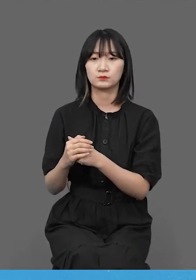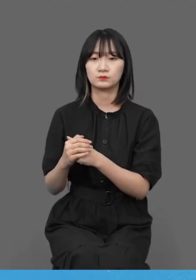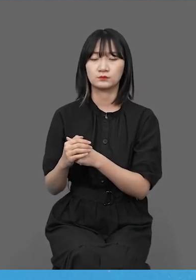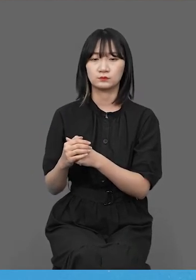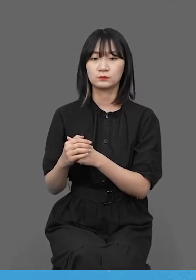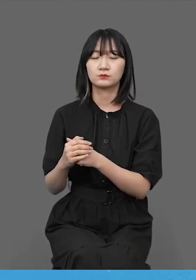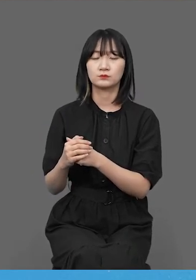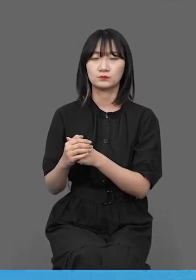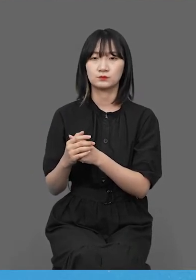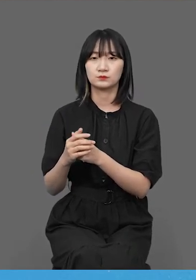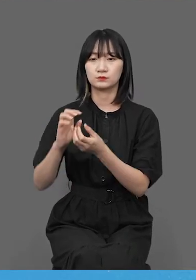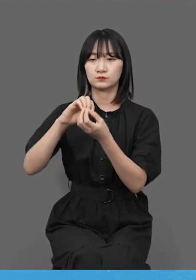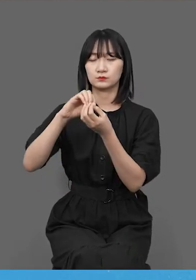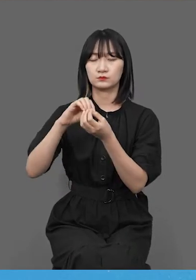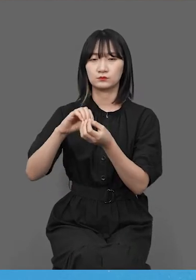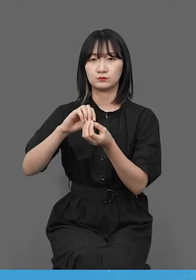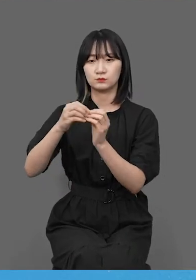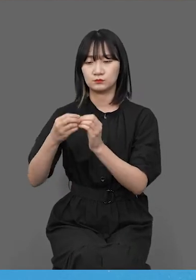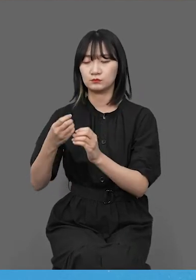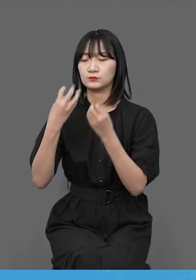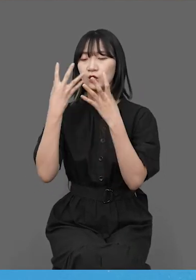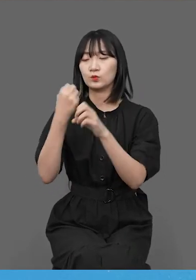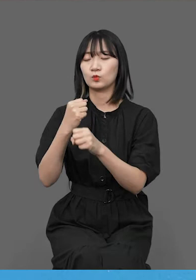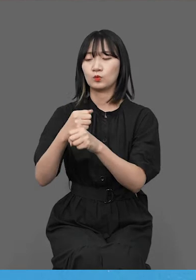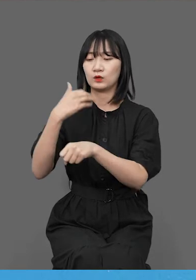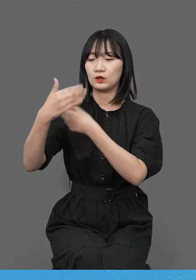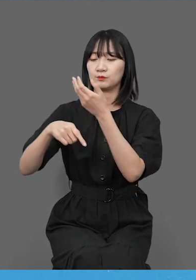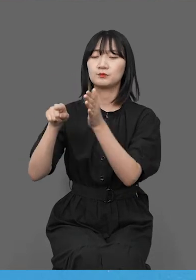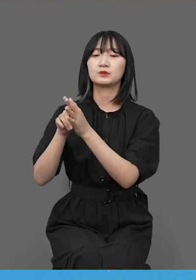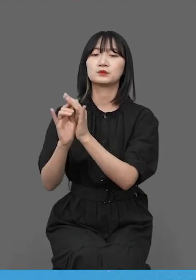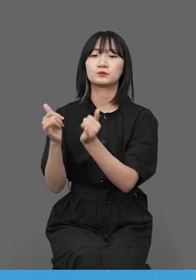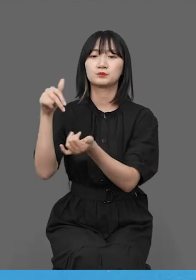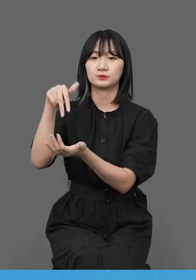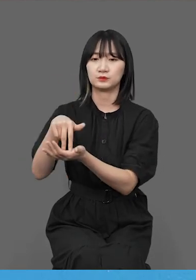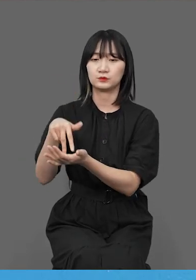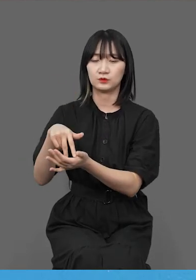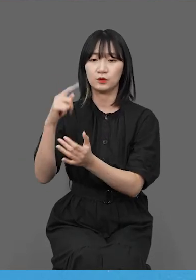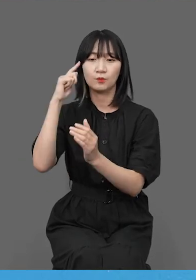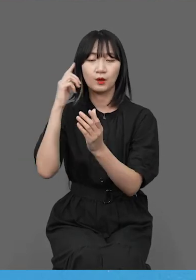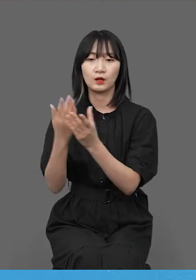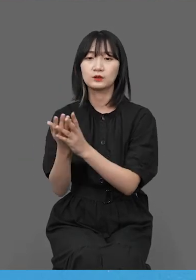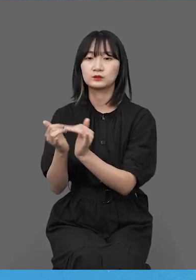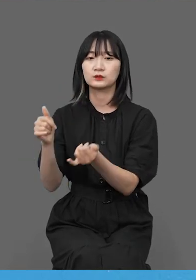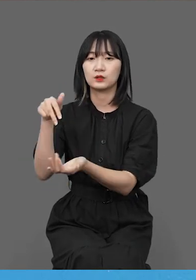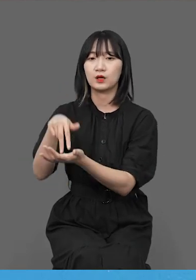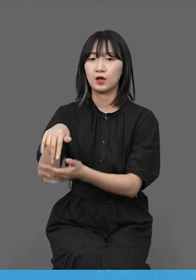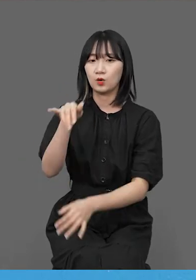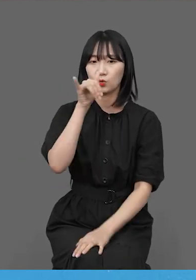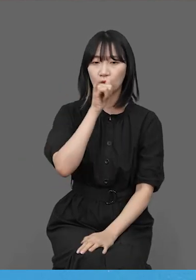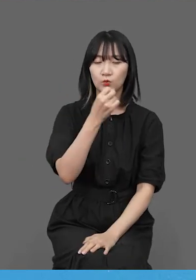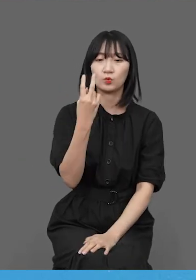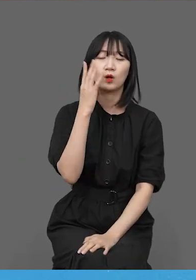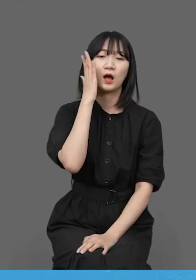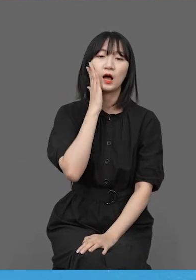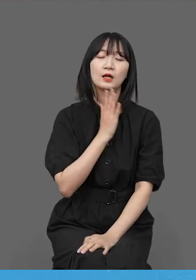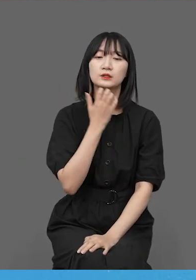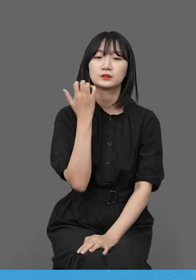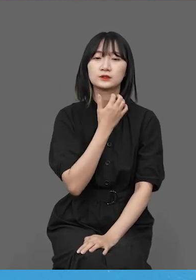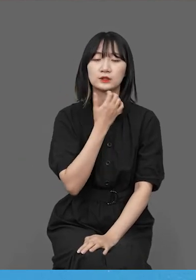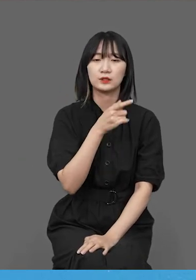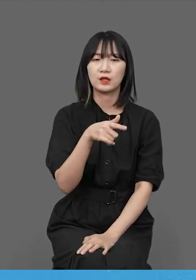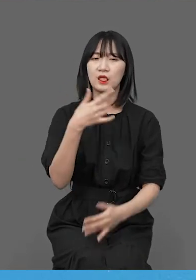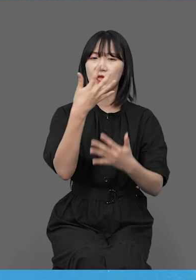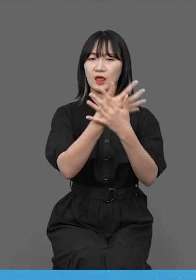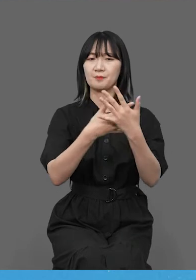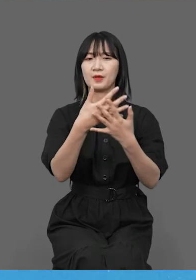설계자의 존재를 믿는 입장입니다. 그래서 그런 학자들도 있고, 또 이 하늘색 이분들은 아주